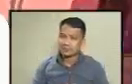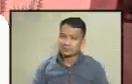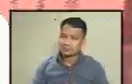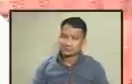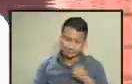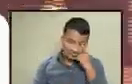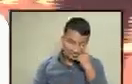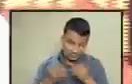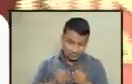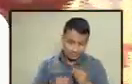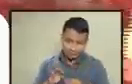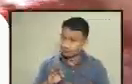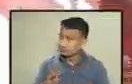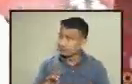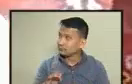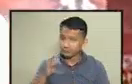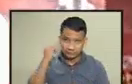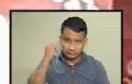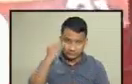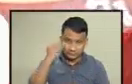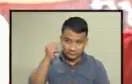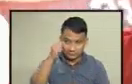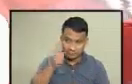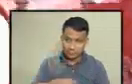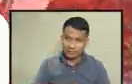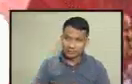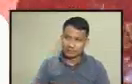at Finals MVP na si Japheth Aguilar.